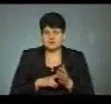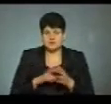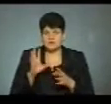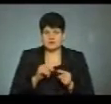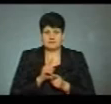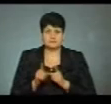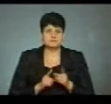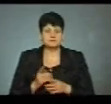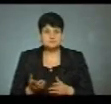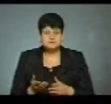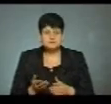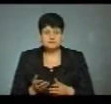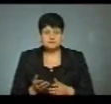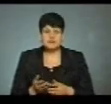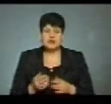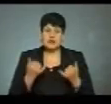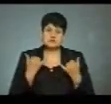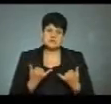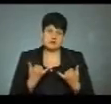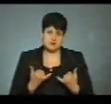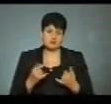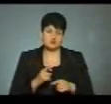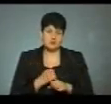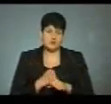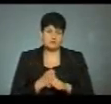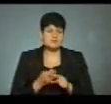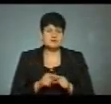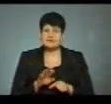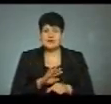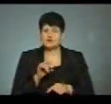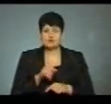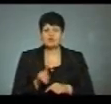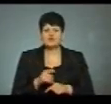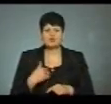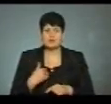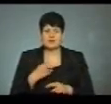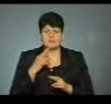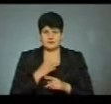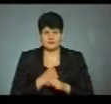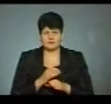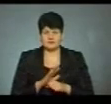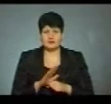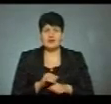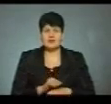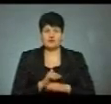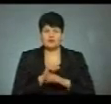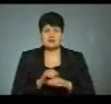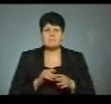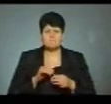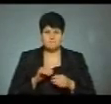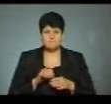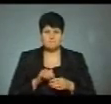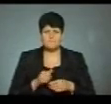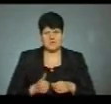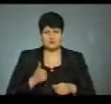щось робити. А все, що зараз відбувається, це не через те, що ми щось не зробили, революція гідності продовжується, а